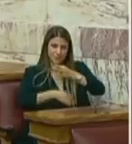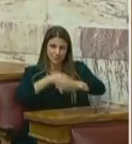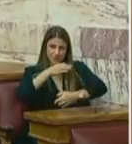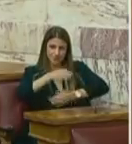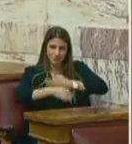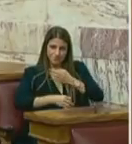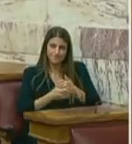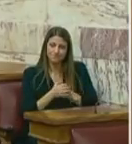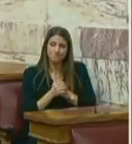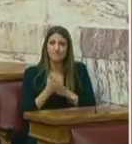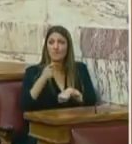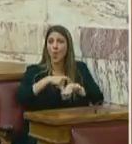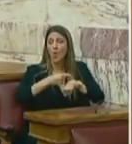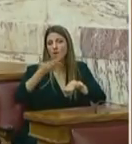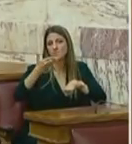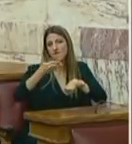Έχει έρθει η ώρα της ευθύνης.